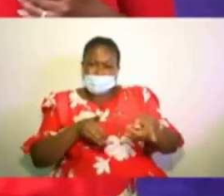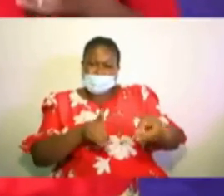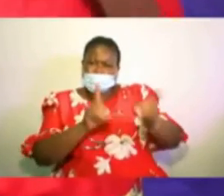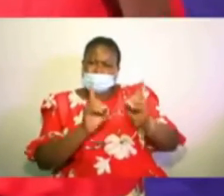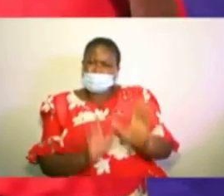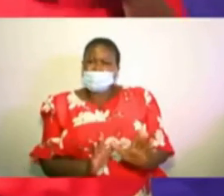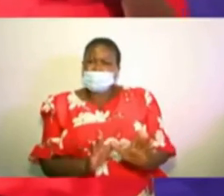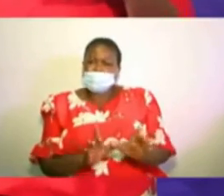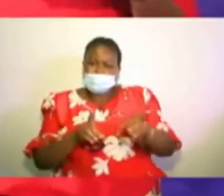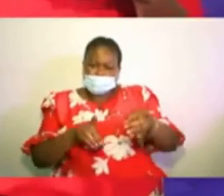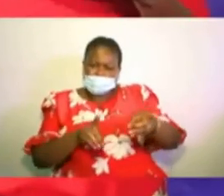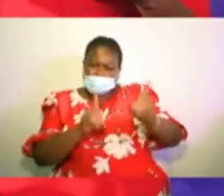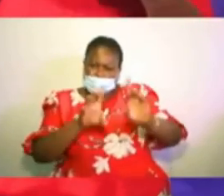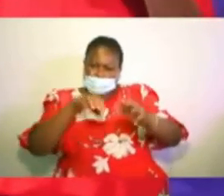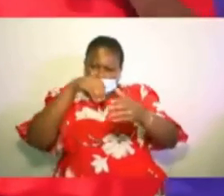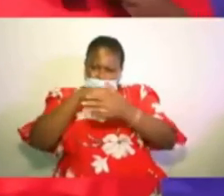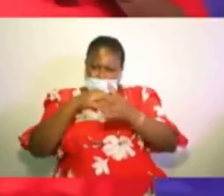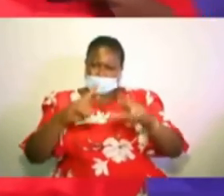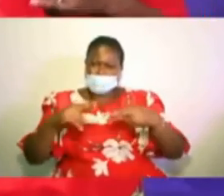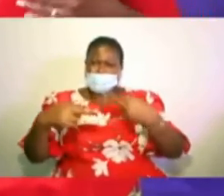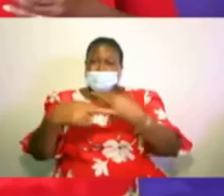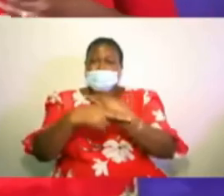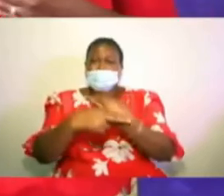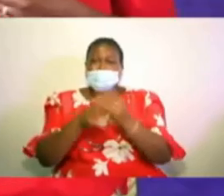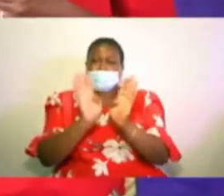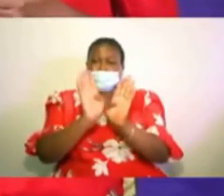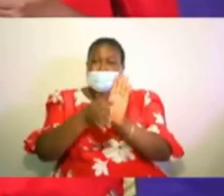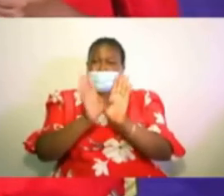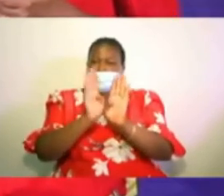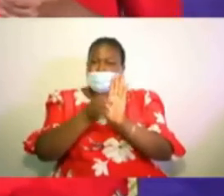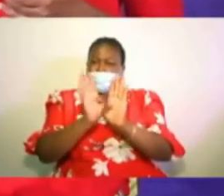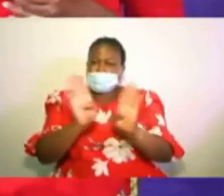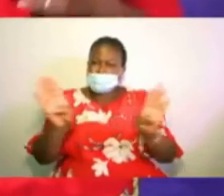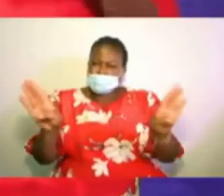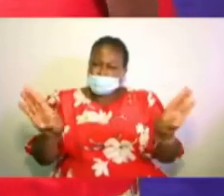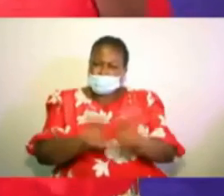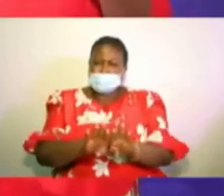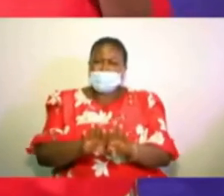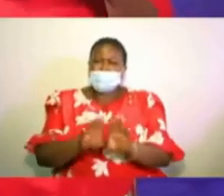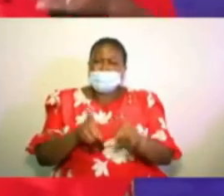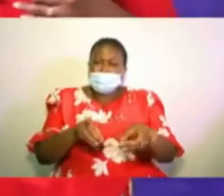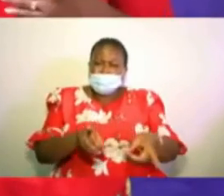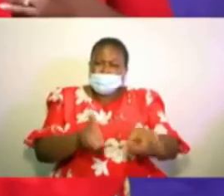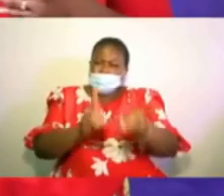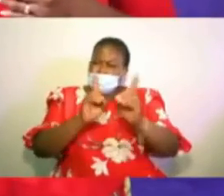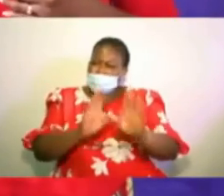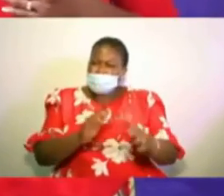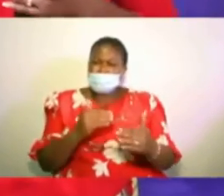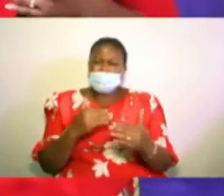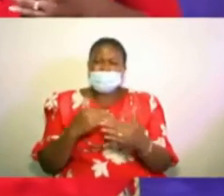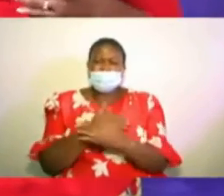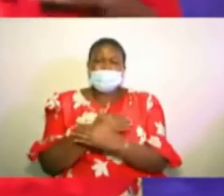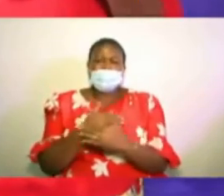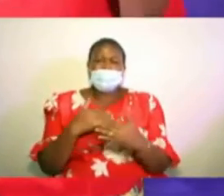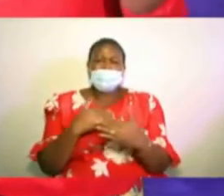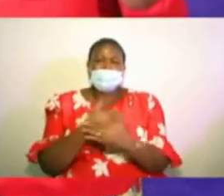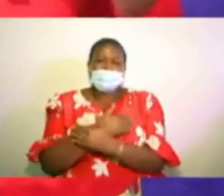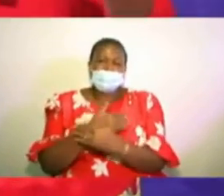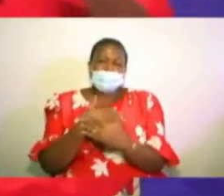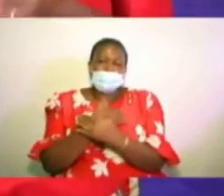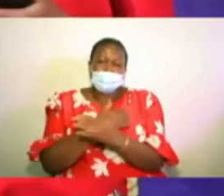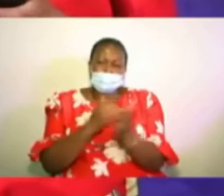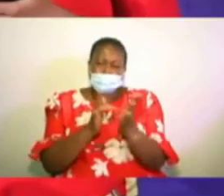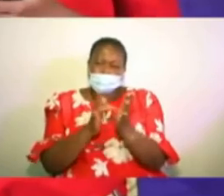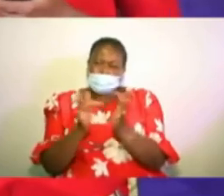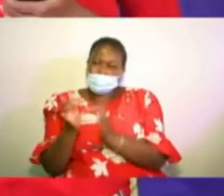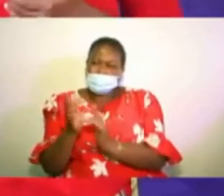closed doors, aux disciples alors qu'ils étaient fermés à huis clos. Full of fear, remplis de crainte. He spoke to them. Il a